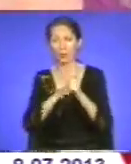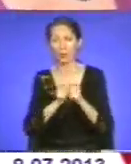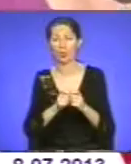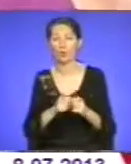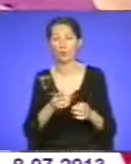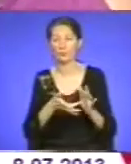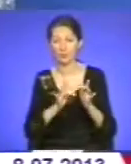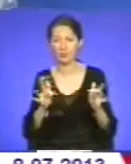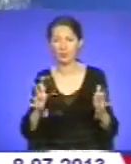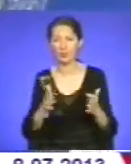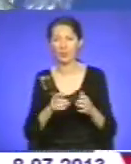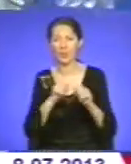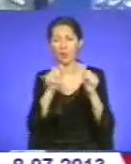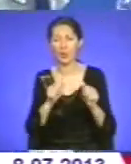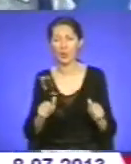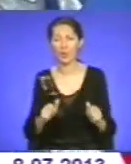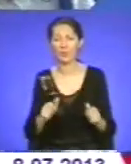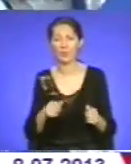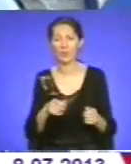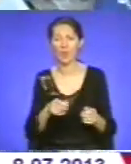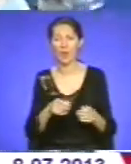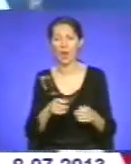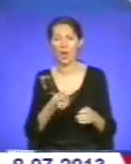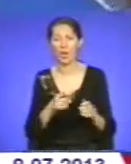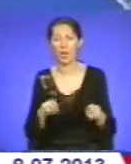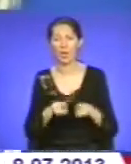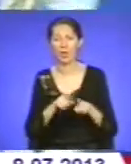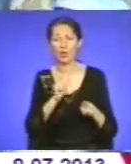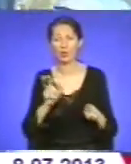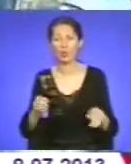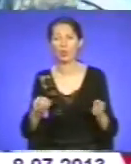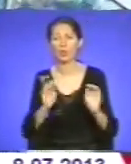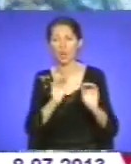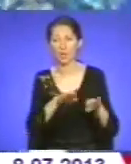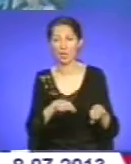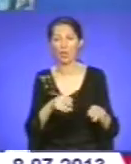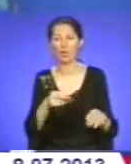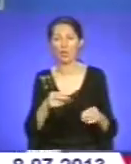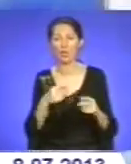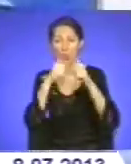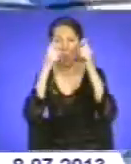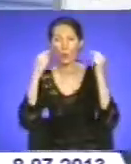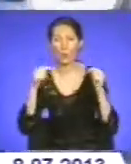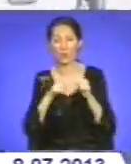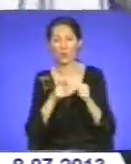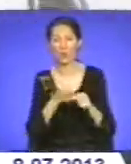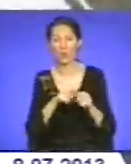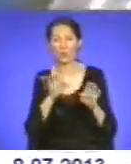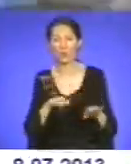і серця. Окрім того, люди жертвують образки, які залишають біля чудотворної ікони.